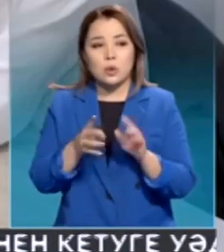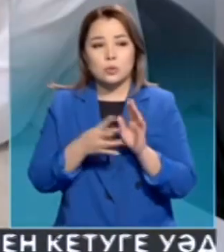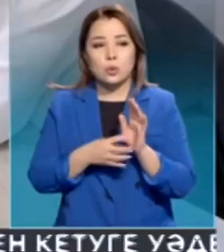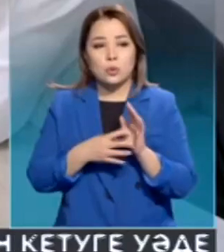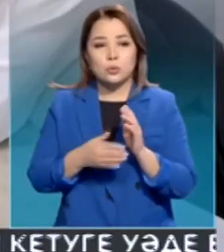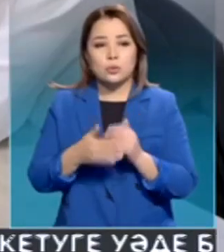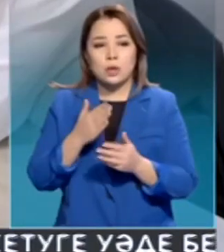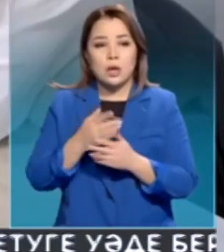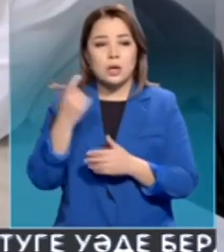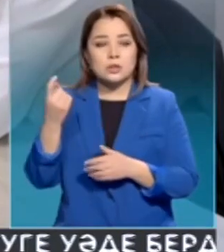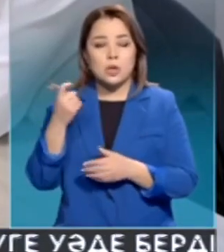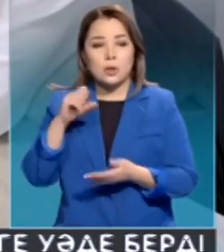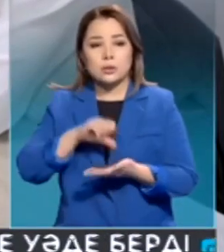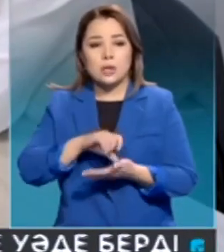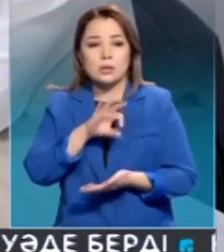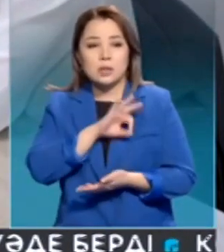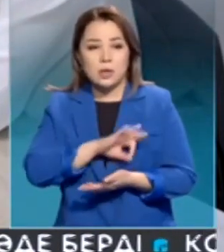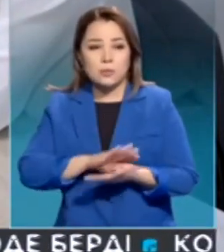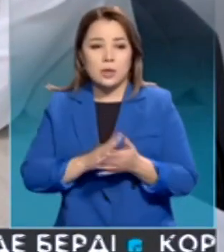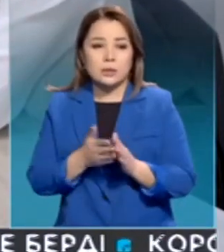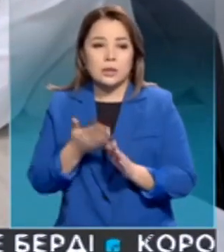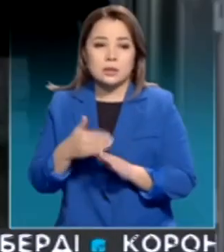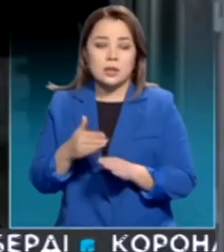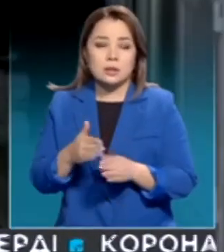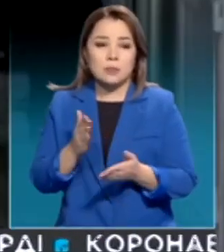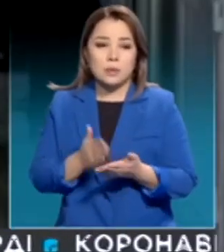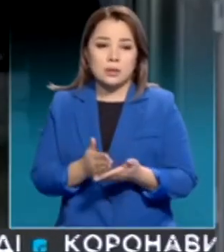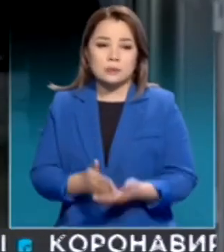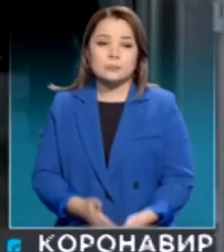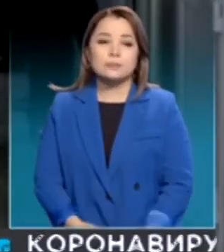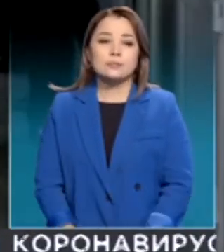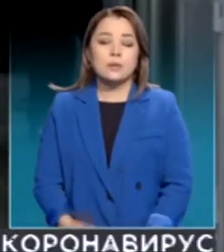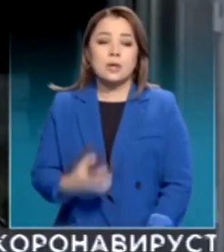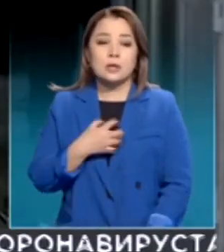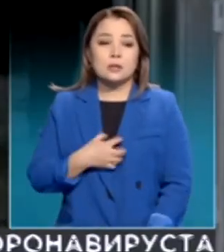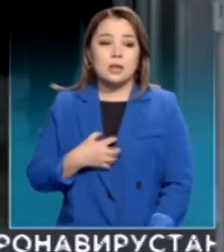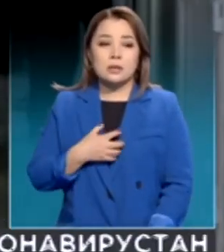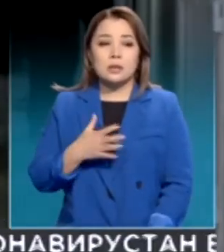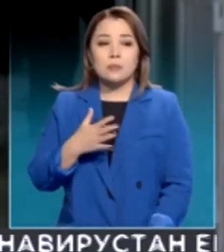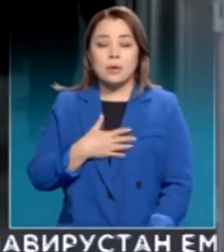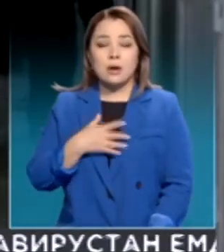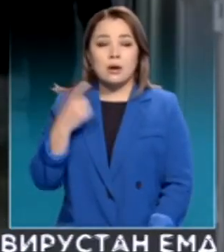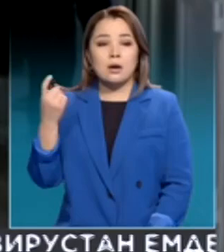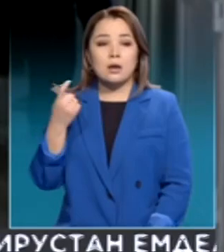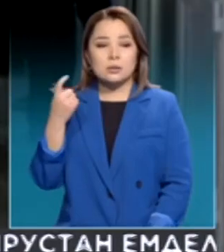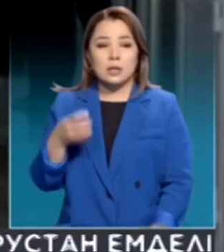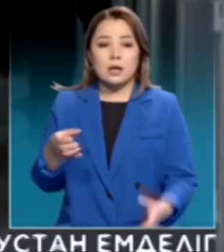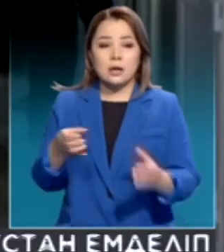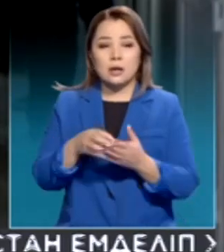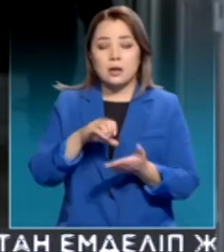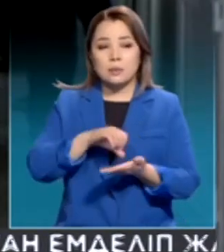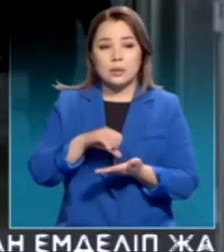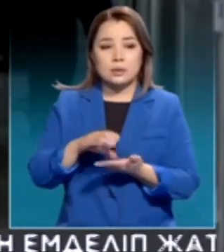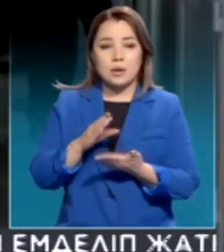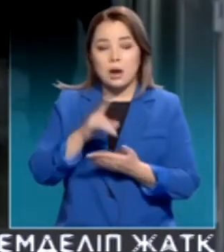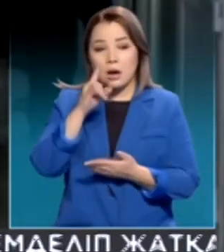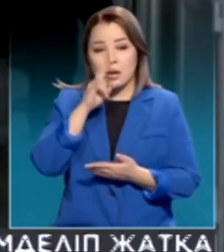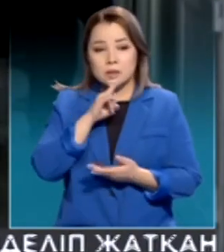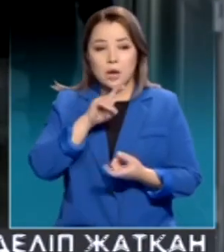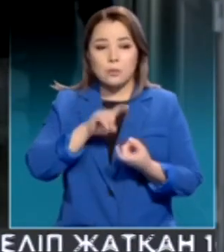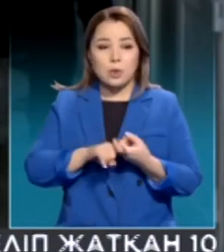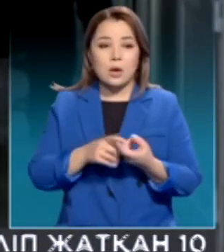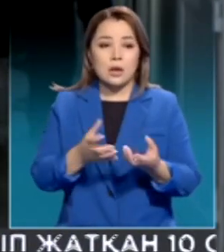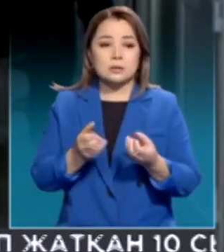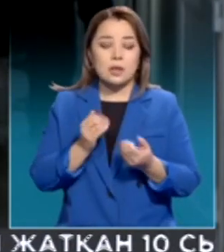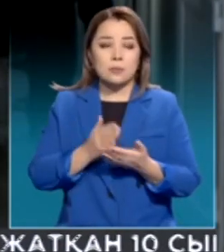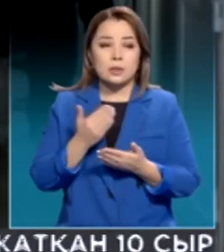жуық шаруашылық тиімді несиеге қол жеткізген. Негізі біз аграрлық несие корпорациясы Қазақстан бойынша